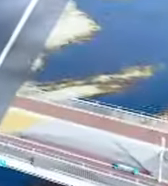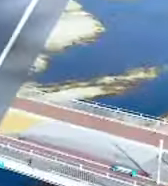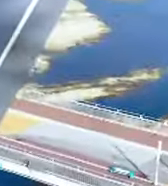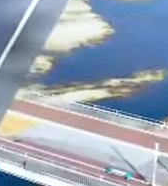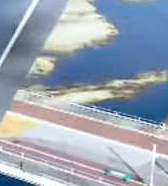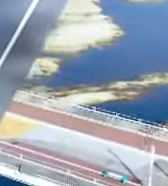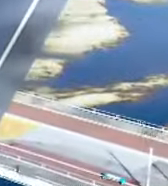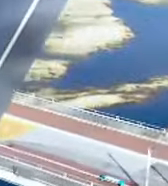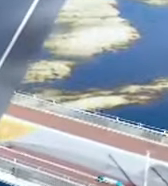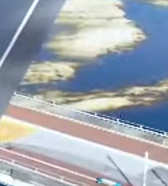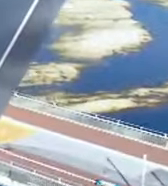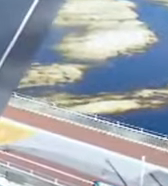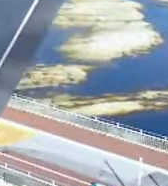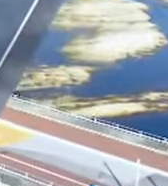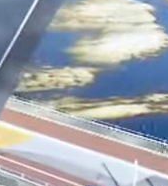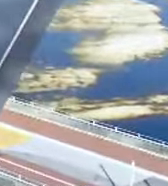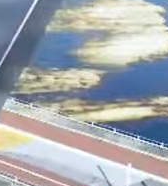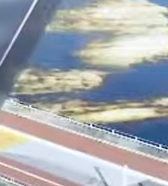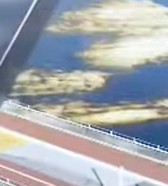대전입니다. 7.8%.